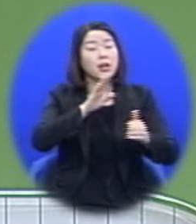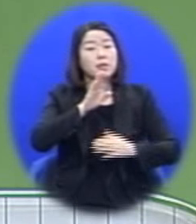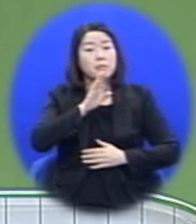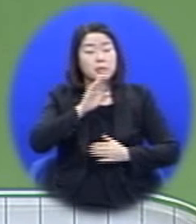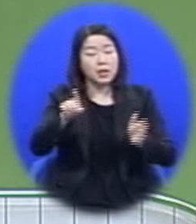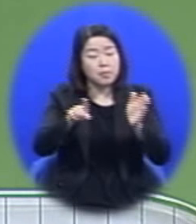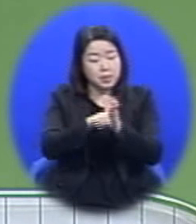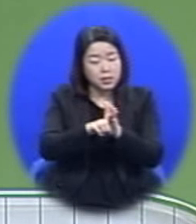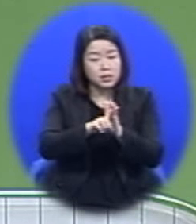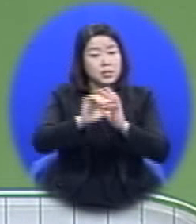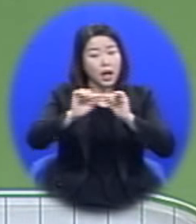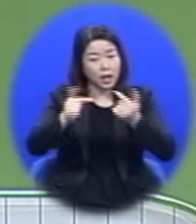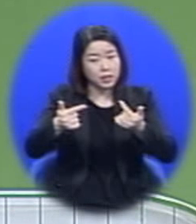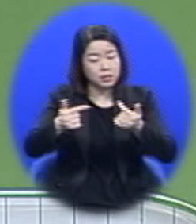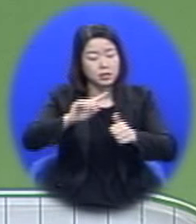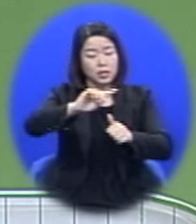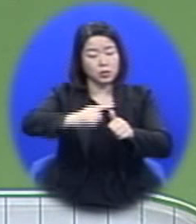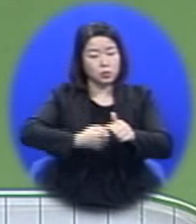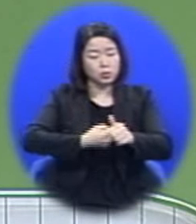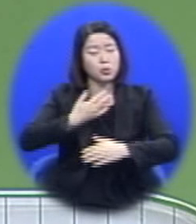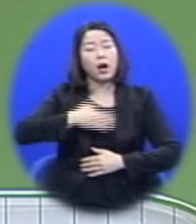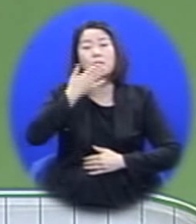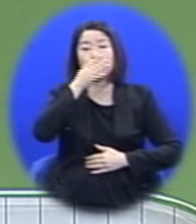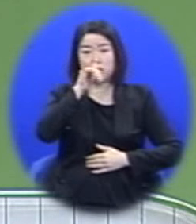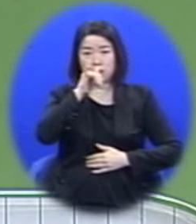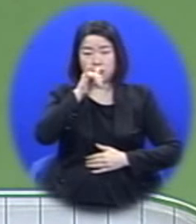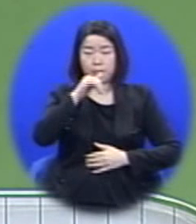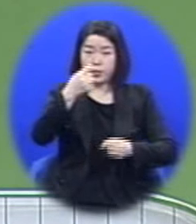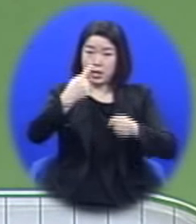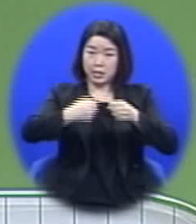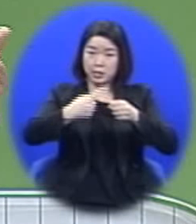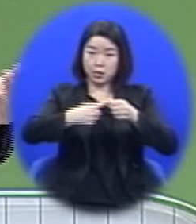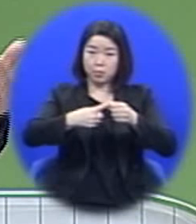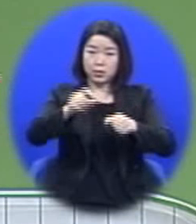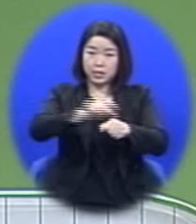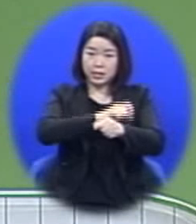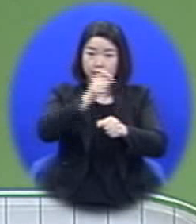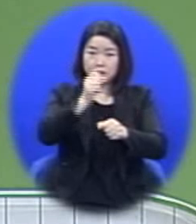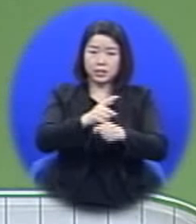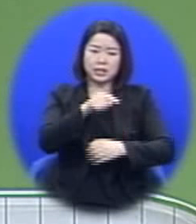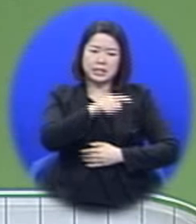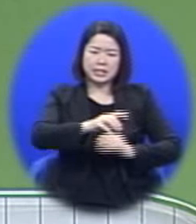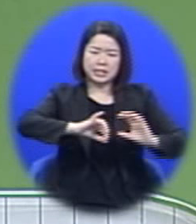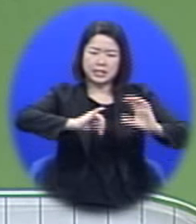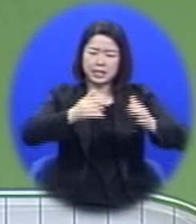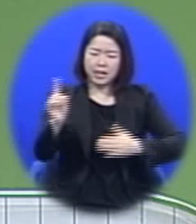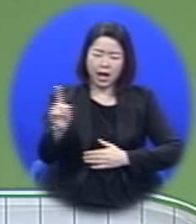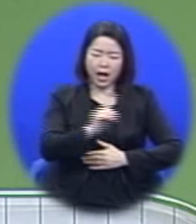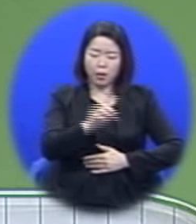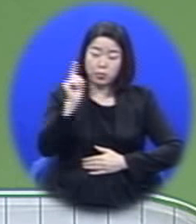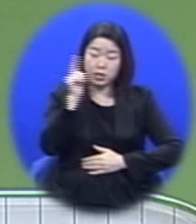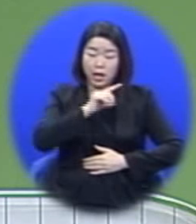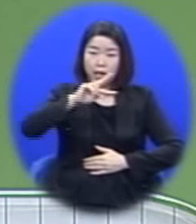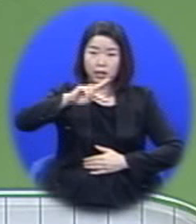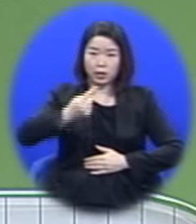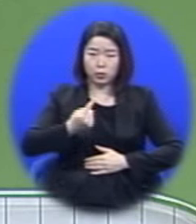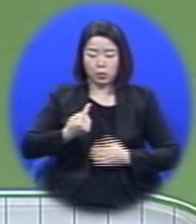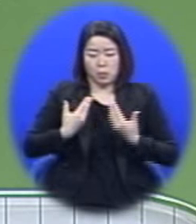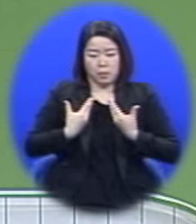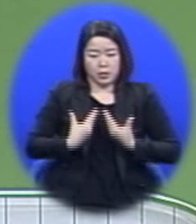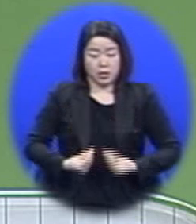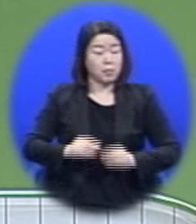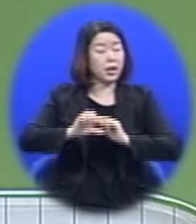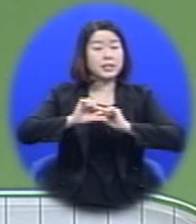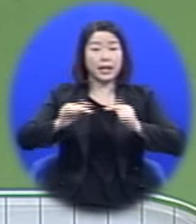믿는지 스스로 알 수 있습니다. 첫 번째 특징은 이 세상이 아무리 악하다 할지라도 낙망하지